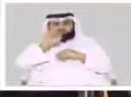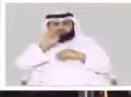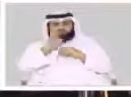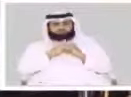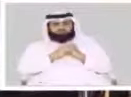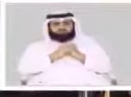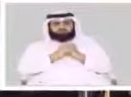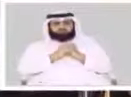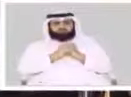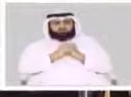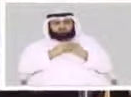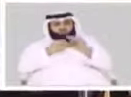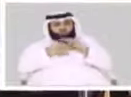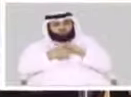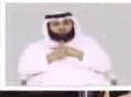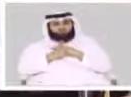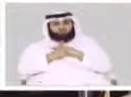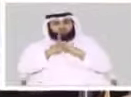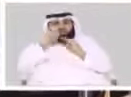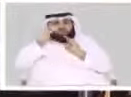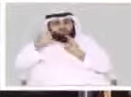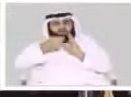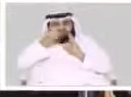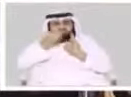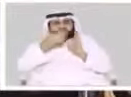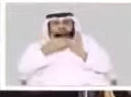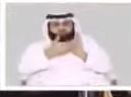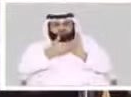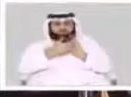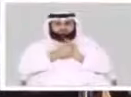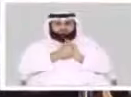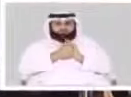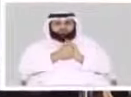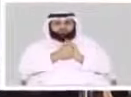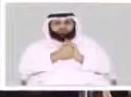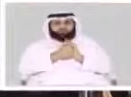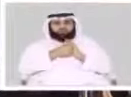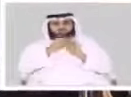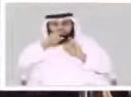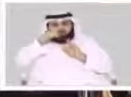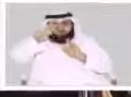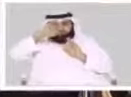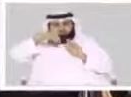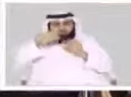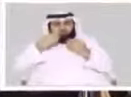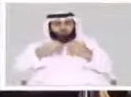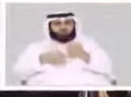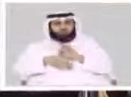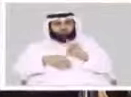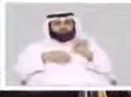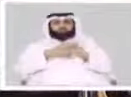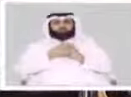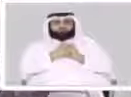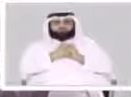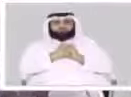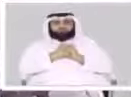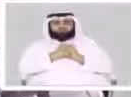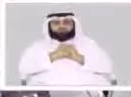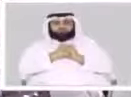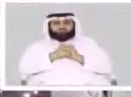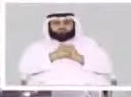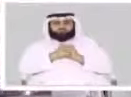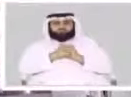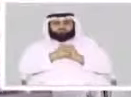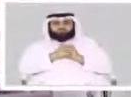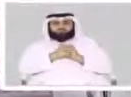يا قوم ادخلوا الأرض المقدسة التي كتب الله لكم ولا ترتدوا على أدباركم فتنقلبوا خاسرين. هم يعودون